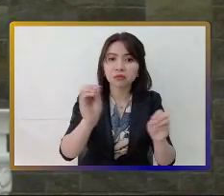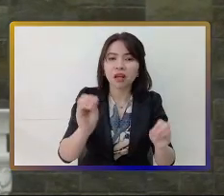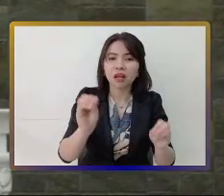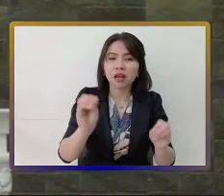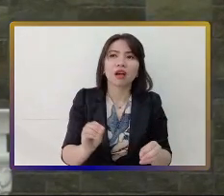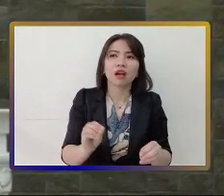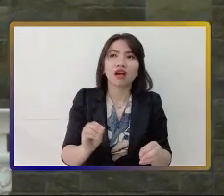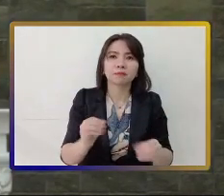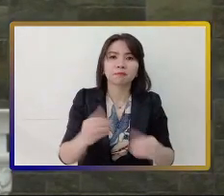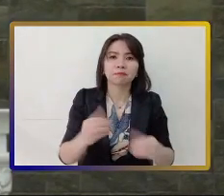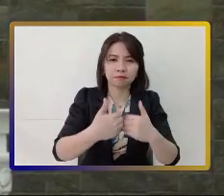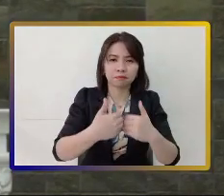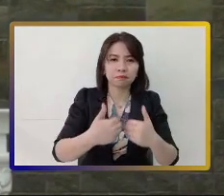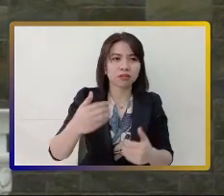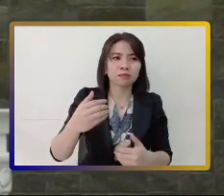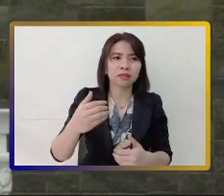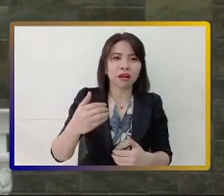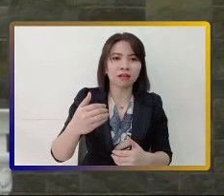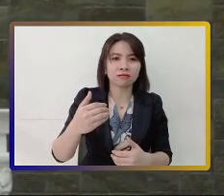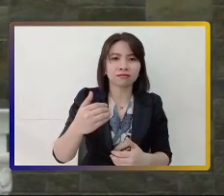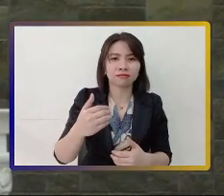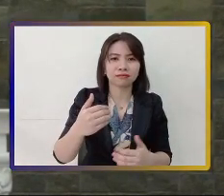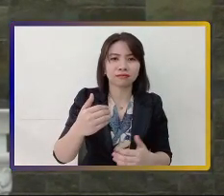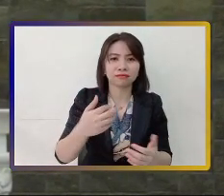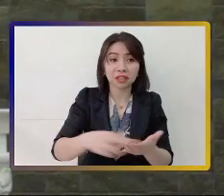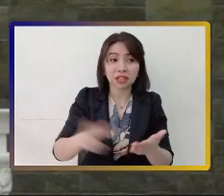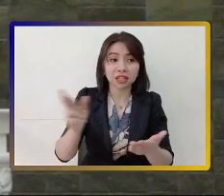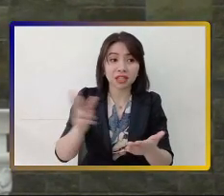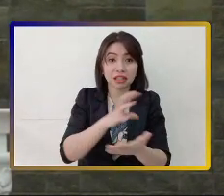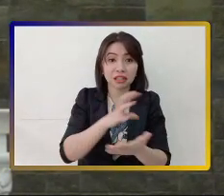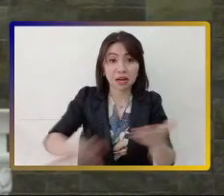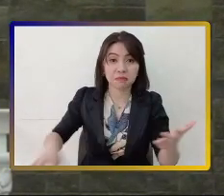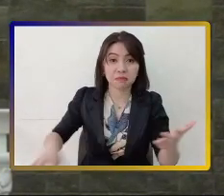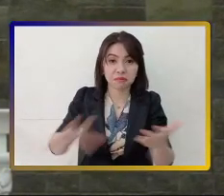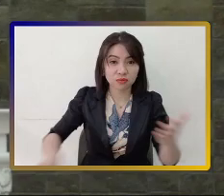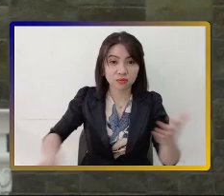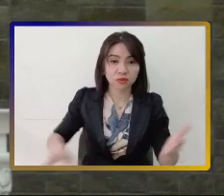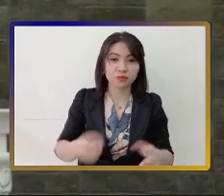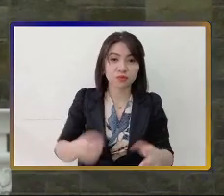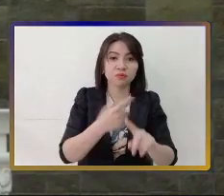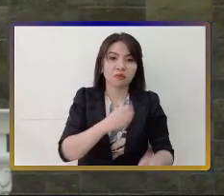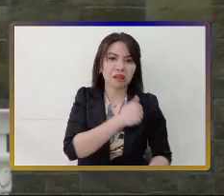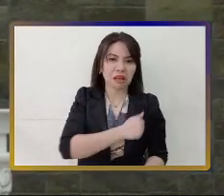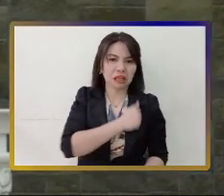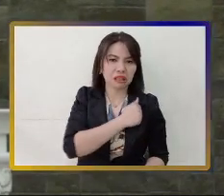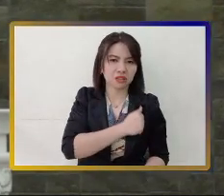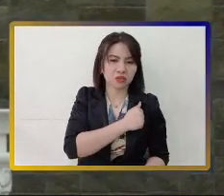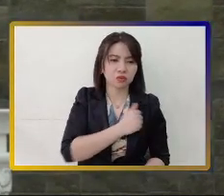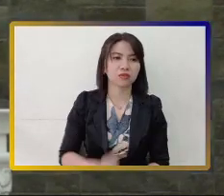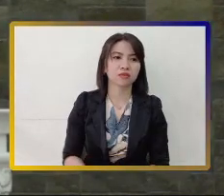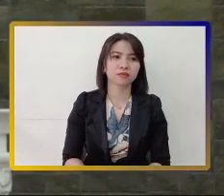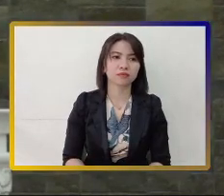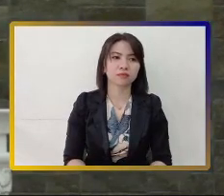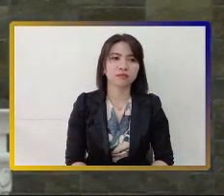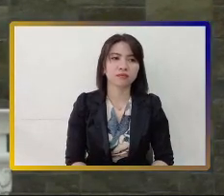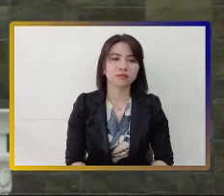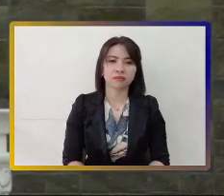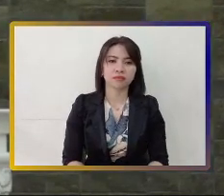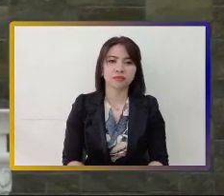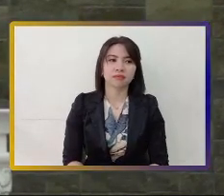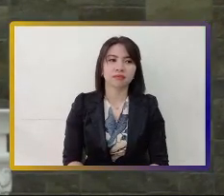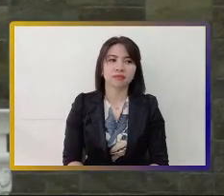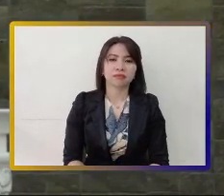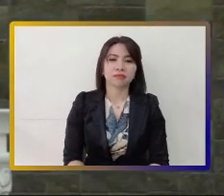Oh, you didn't get it. Maaga pa, mga kapatid. Palagay ko, tulog pa yung inyong mga brains. Hindi pa gaano gumagana. Pagkanahin natin, mga kapatid. Sabi